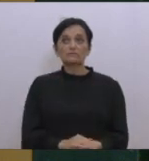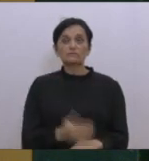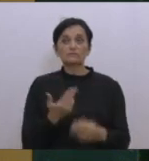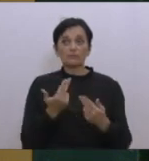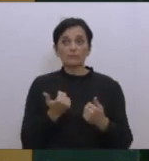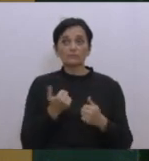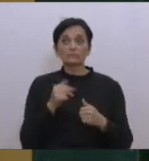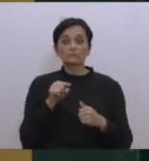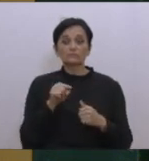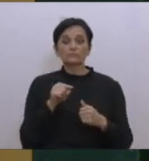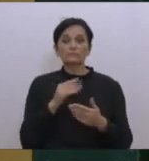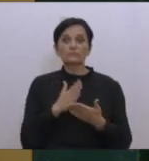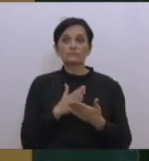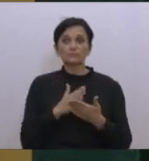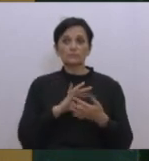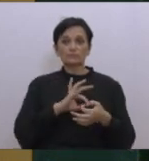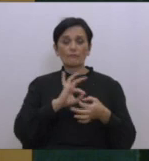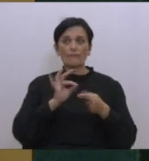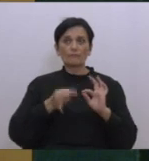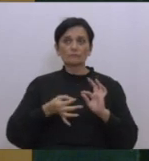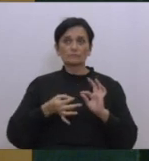დიახ, აქ უკვე გვაქვს ჩვენ კონკრეტული